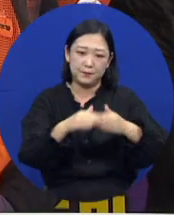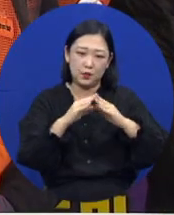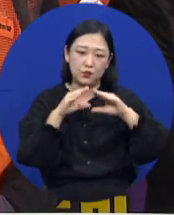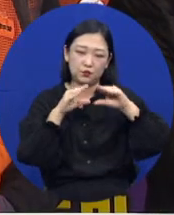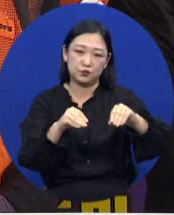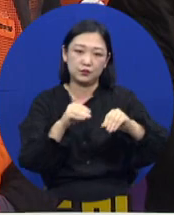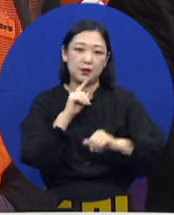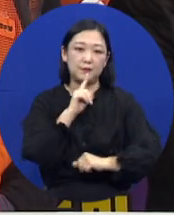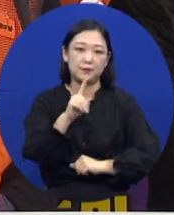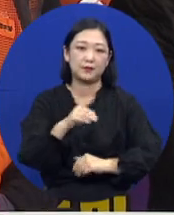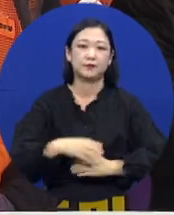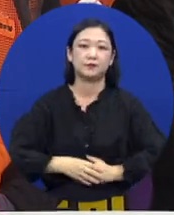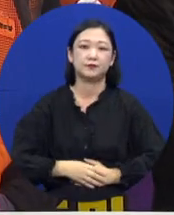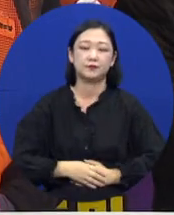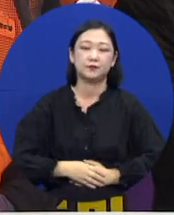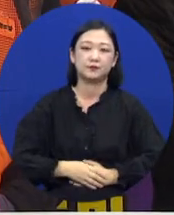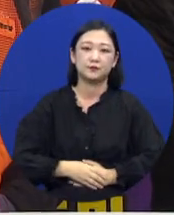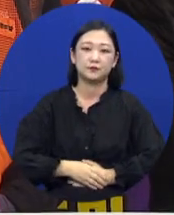주장했습니다